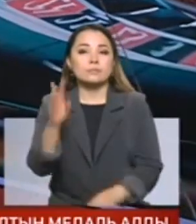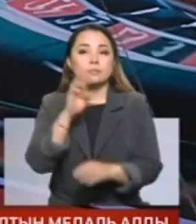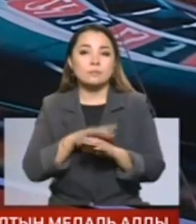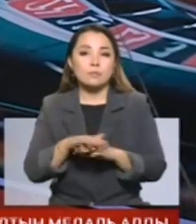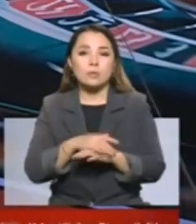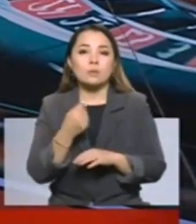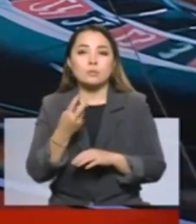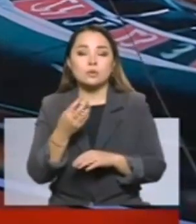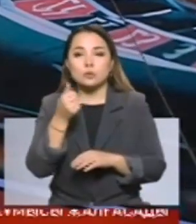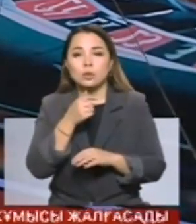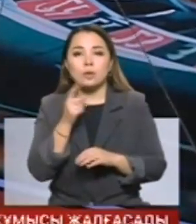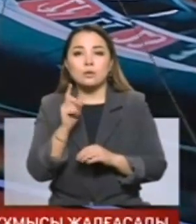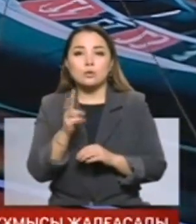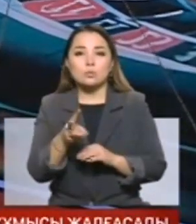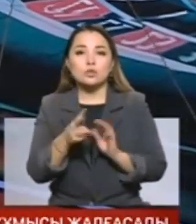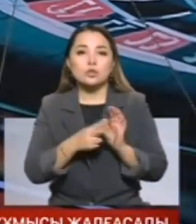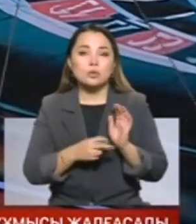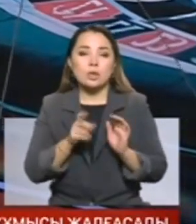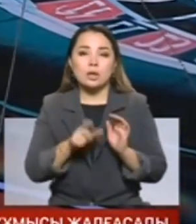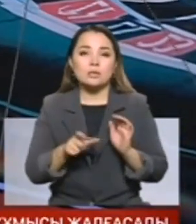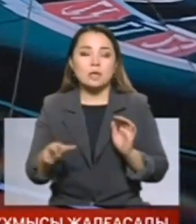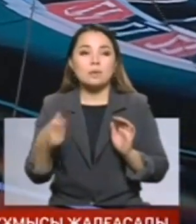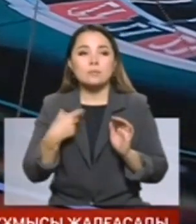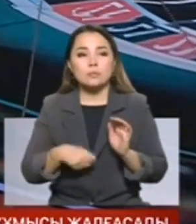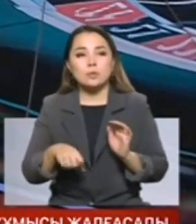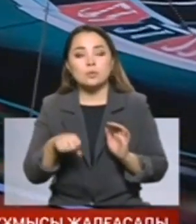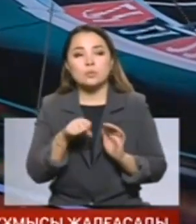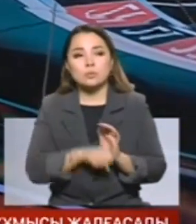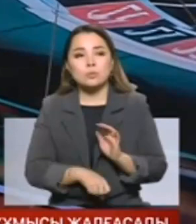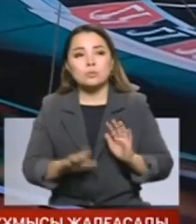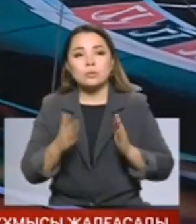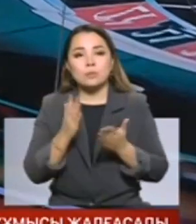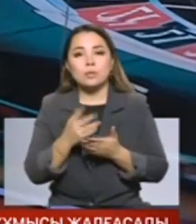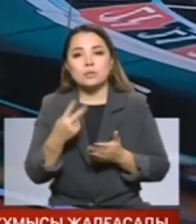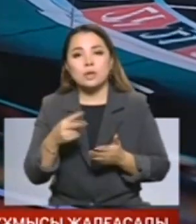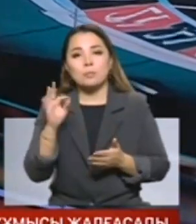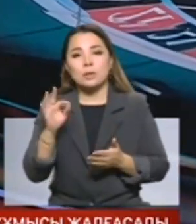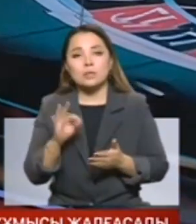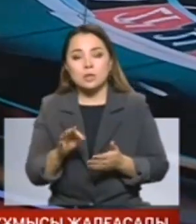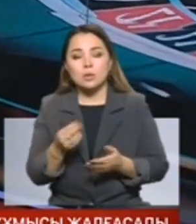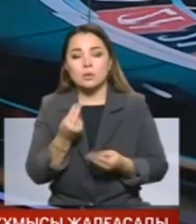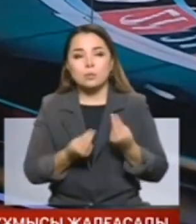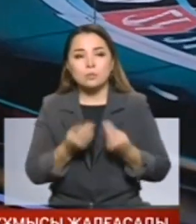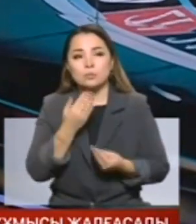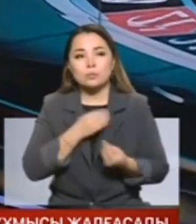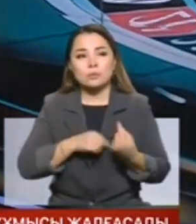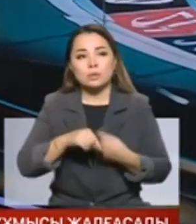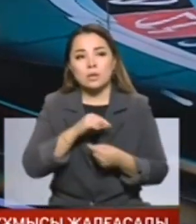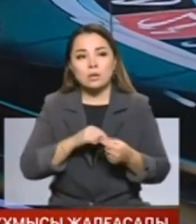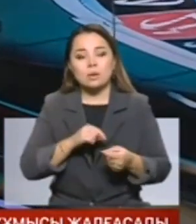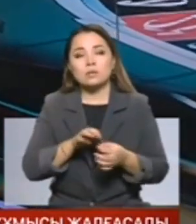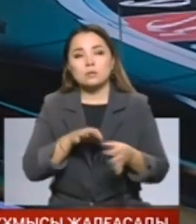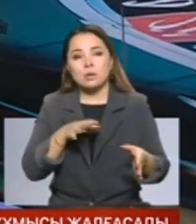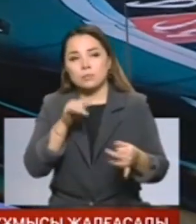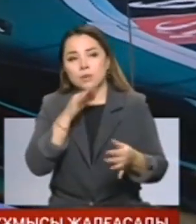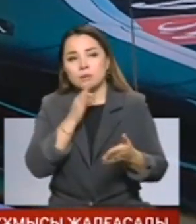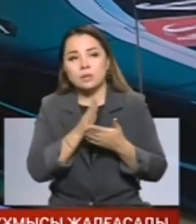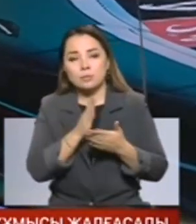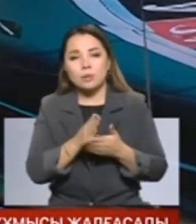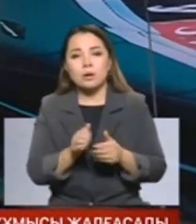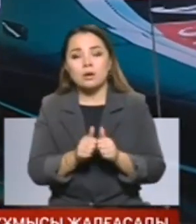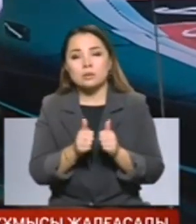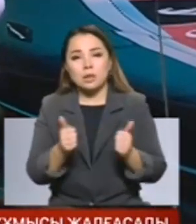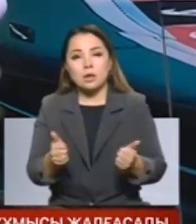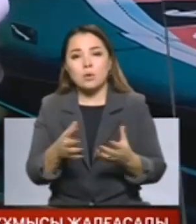Елімізде бір жылда 3700 адам өз-өзіне қол салды. Солардың 20% құмар ойынның құрсауынан құтыла алмағандар. Ал